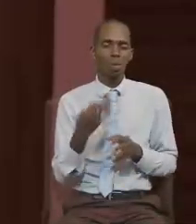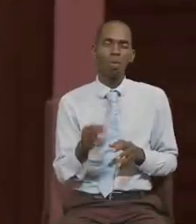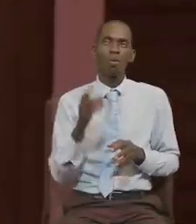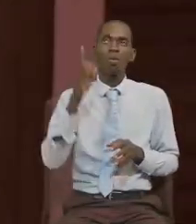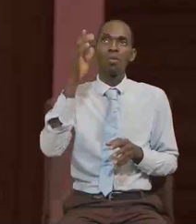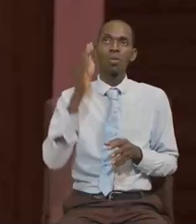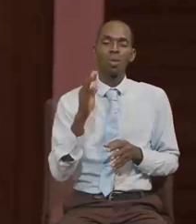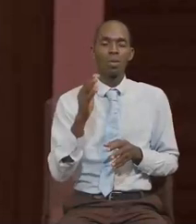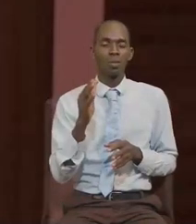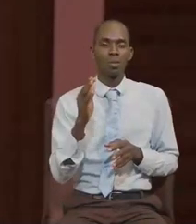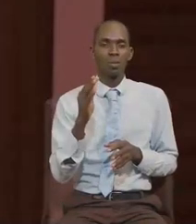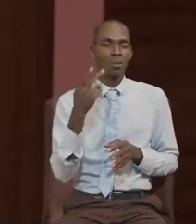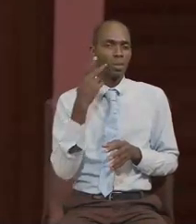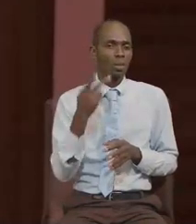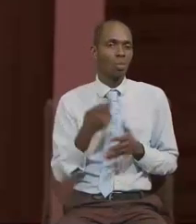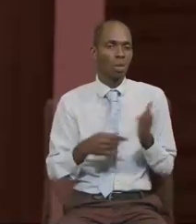Le Seigneur